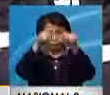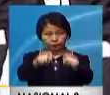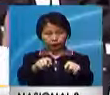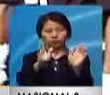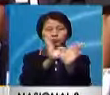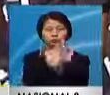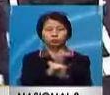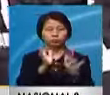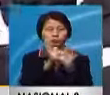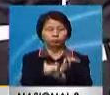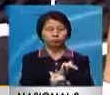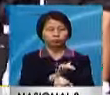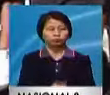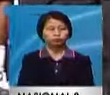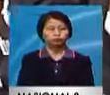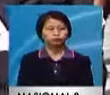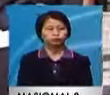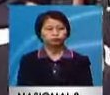ke Sarawak.